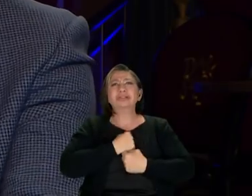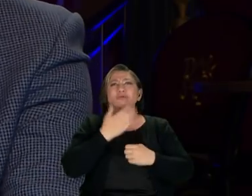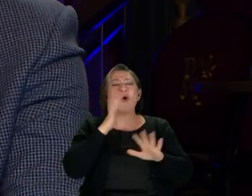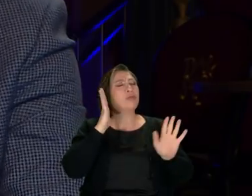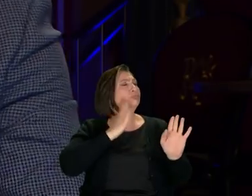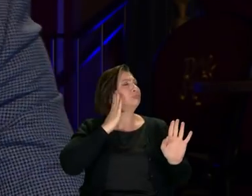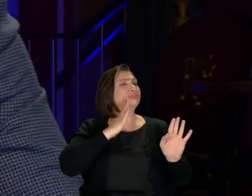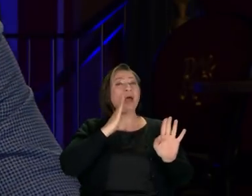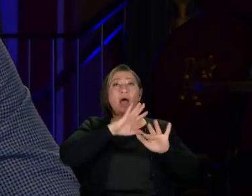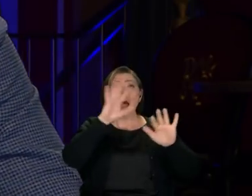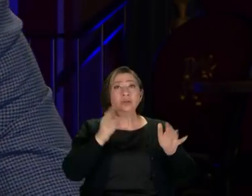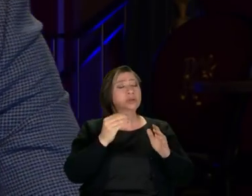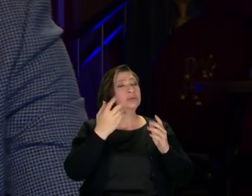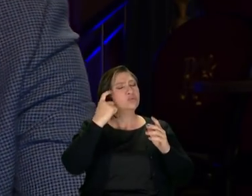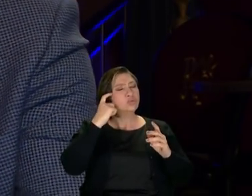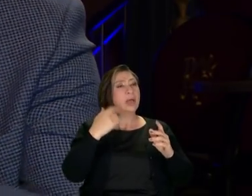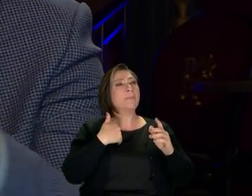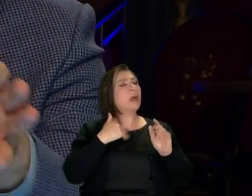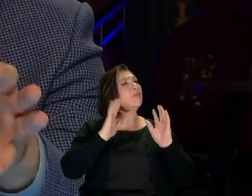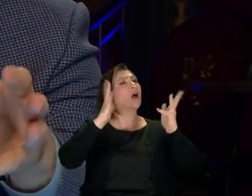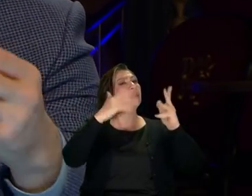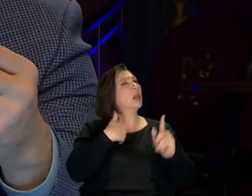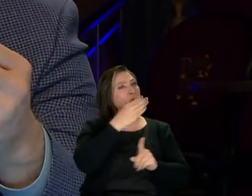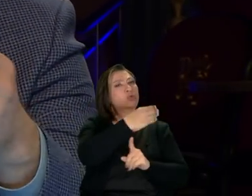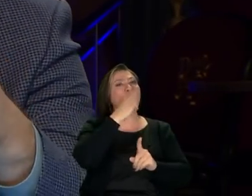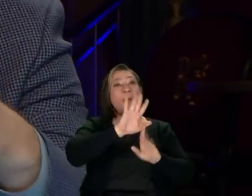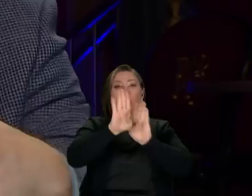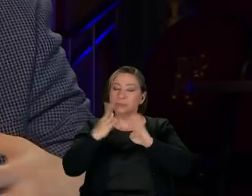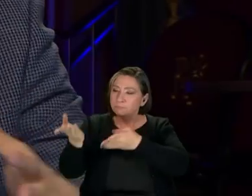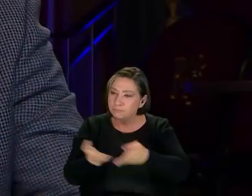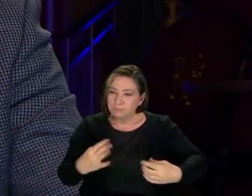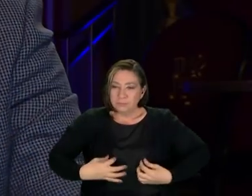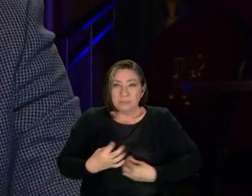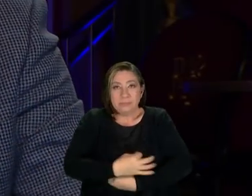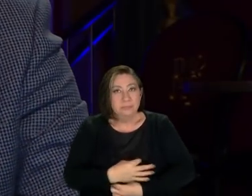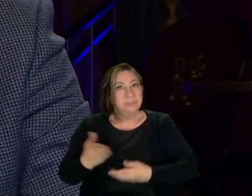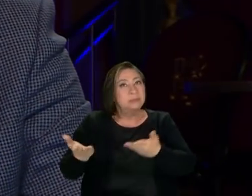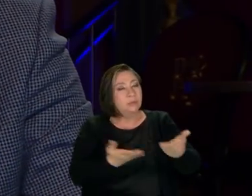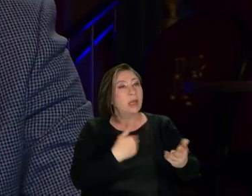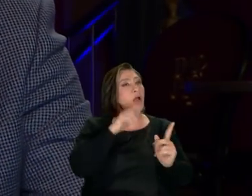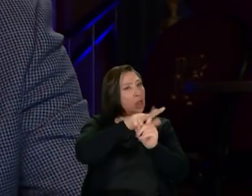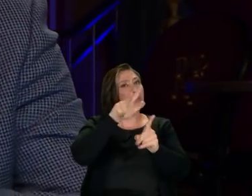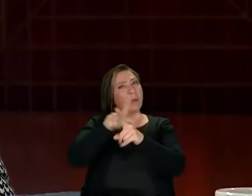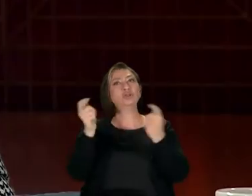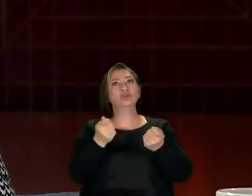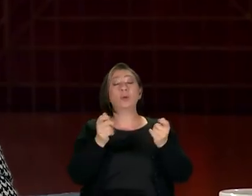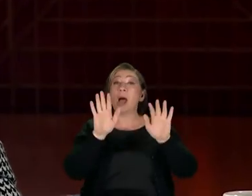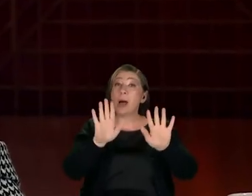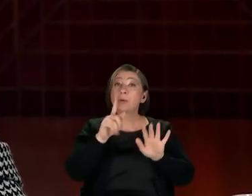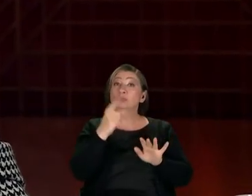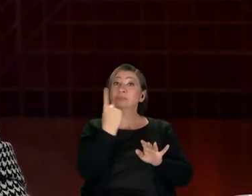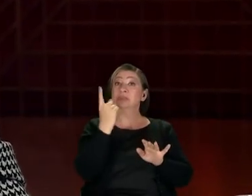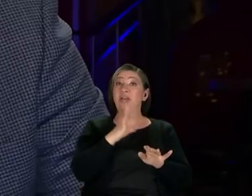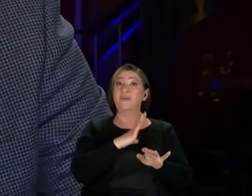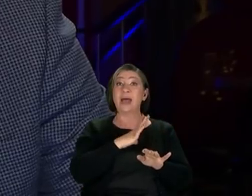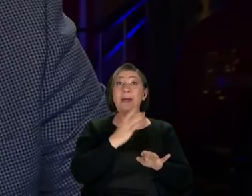türlü görüşün etkinliğine gidiyorum. Ve hepsi de kapıda karşılıyorlar ve katılıyorum. Hepsine katılmaya çalışıyorum. Fakat şöyle bir şey